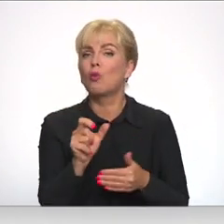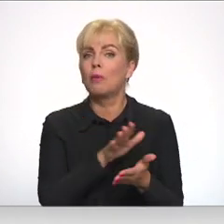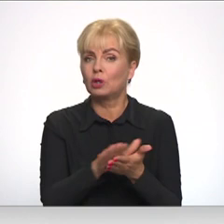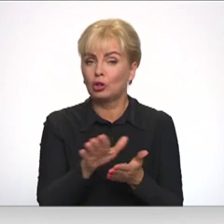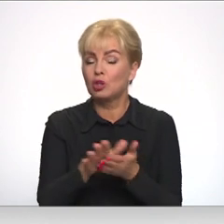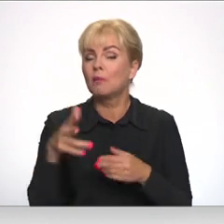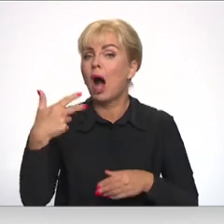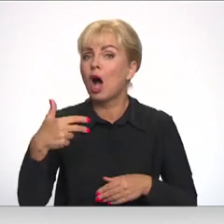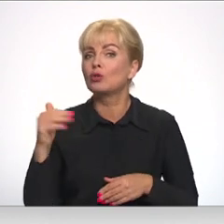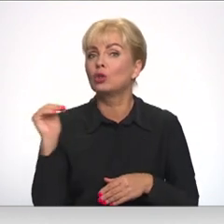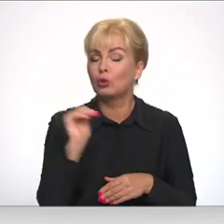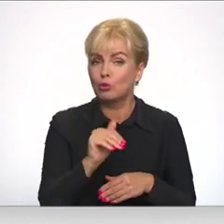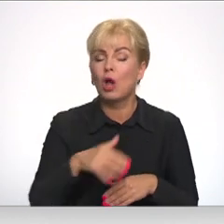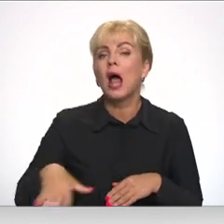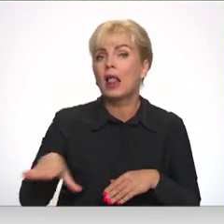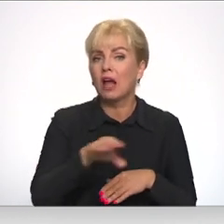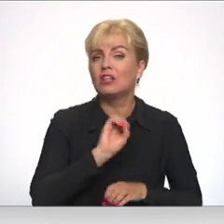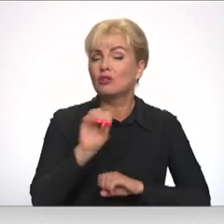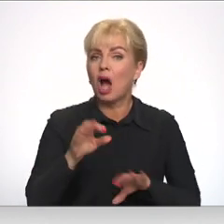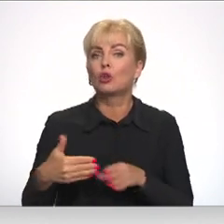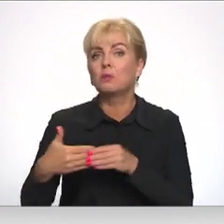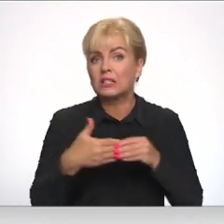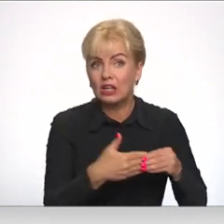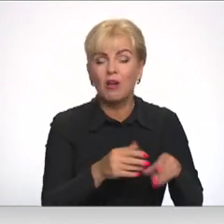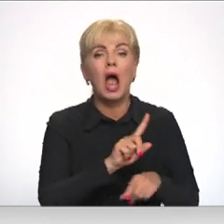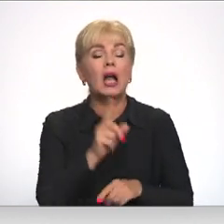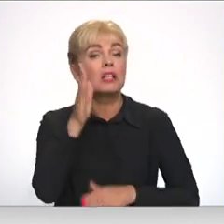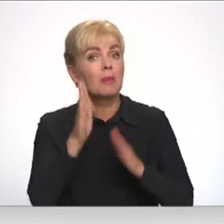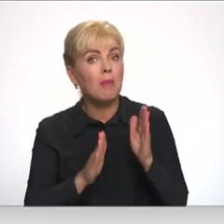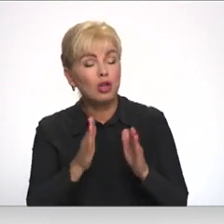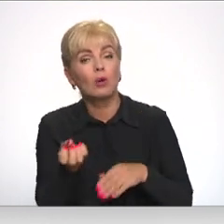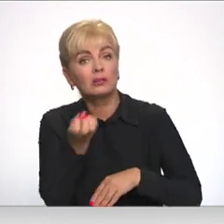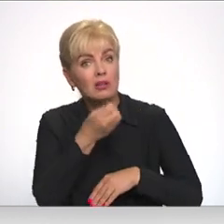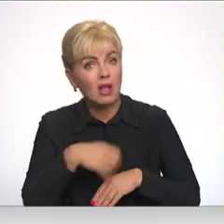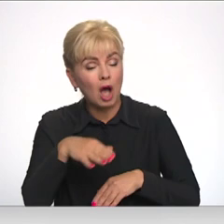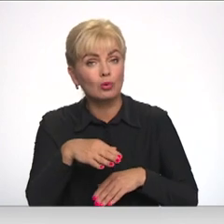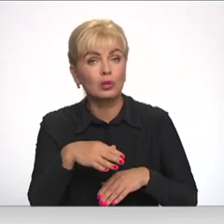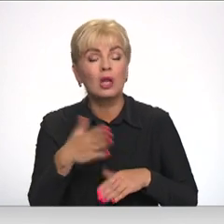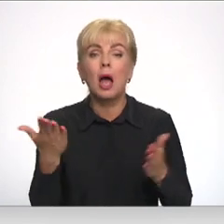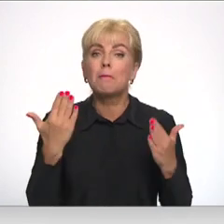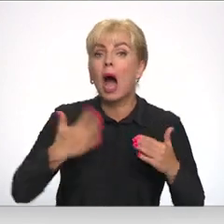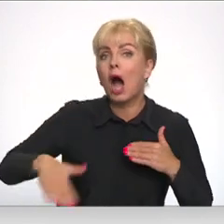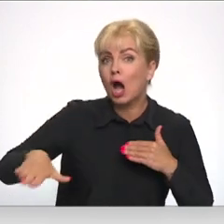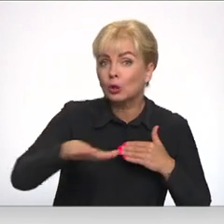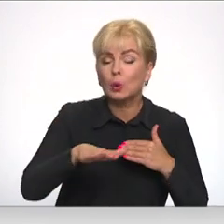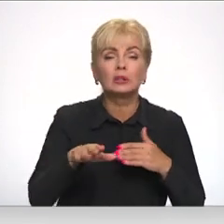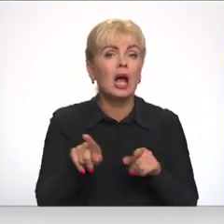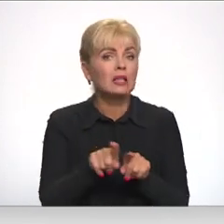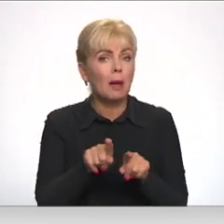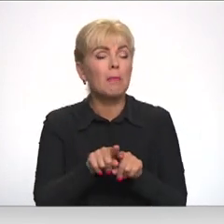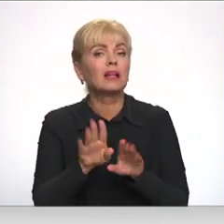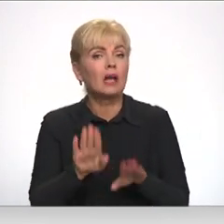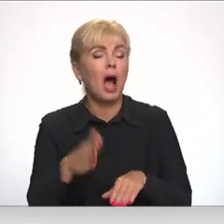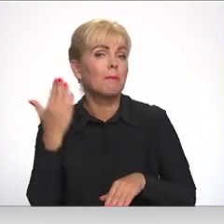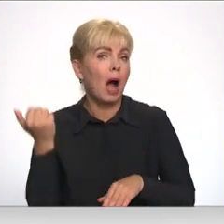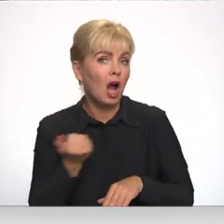80 tūkstošus, lai izvestu visus atkritumus, kas ir mūsu mežos, dārzos un parkos, un tas faktiski ir tikpat, cik pagājušā gada